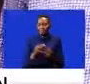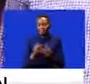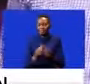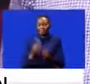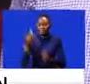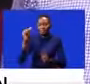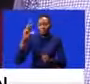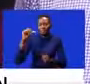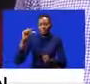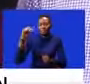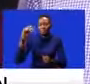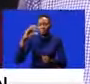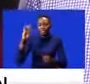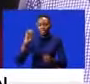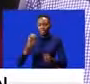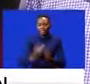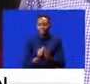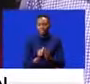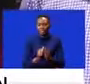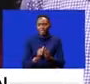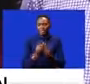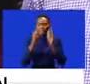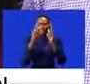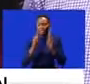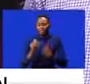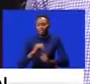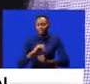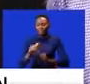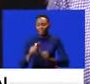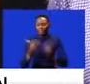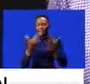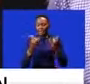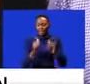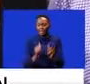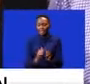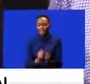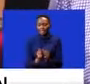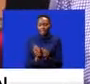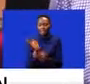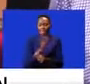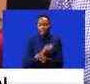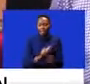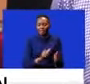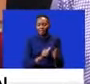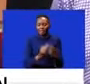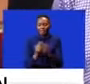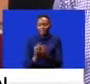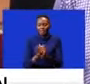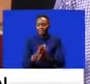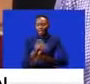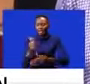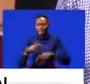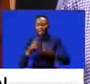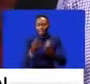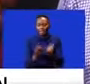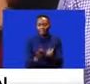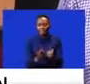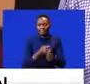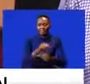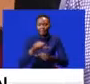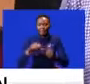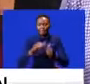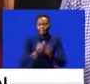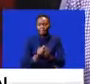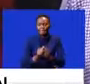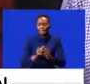jagoro maduong mar Kupete bade ma Kisumu County wabiro riwre gi jowetewa wach mar gala mas festival mar drama Nyanza